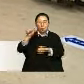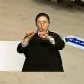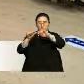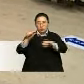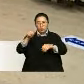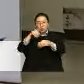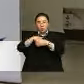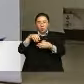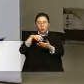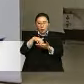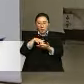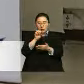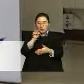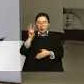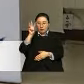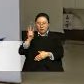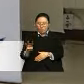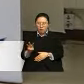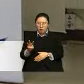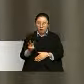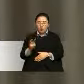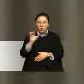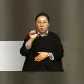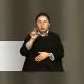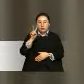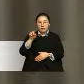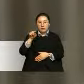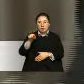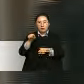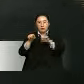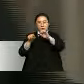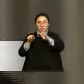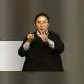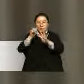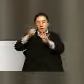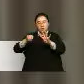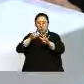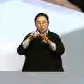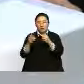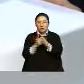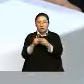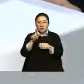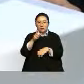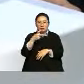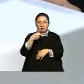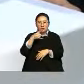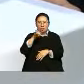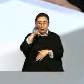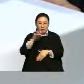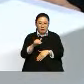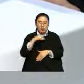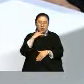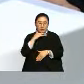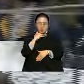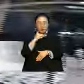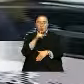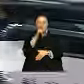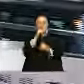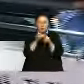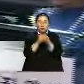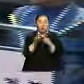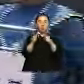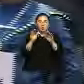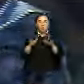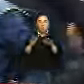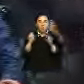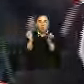투표율을, 양평구는 52.4%의 투표율을 보였습니다. 따라서 18세로 하향된 투표 연령이 이번